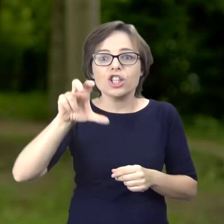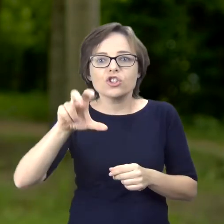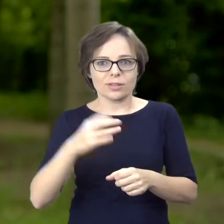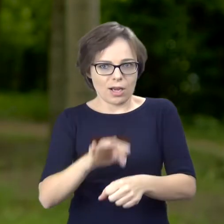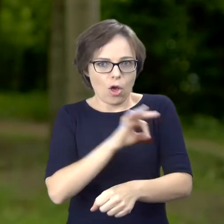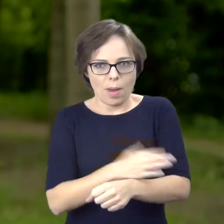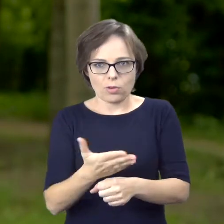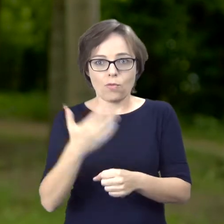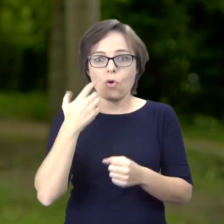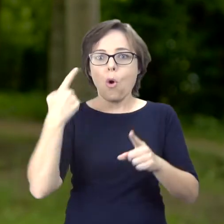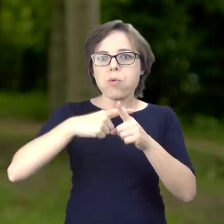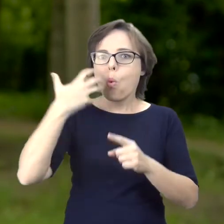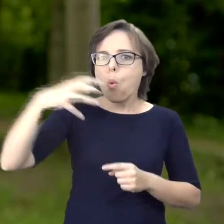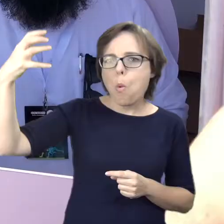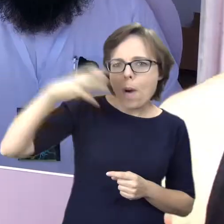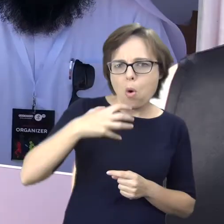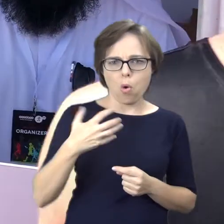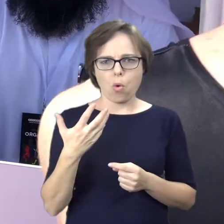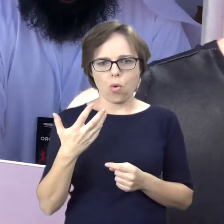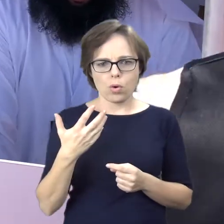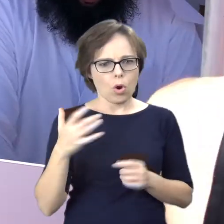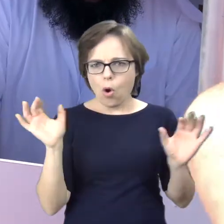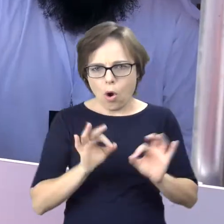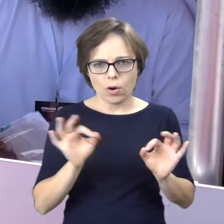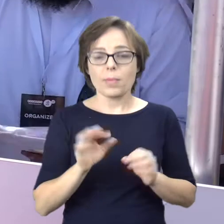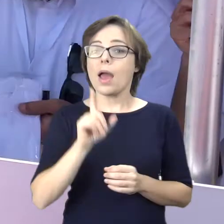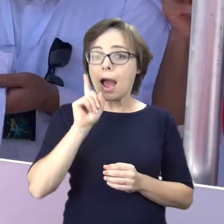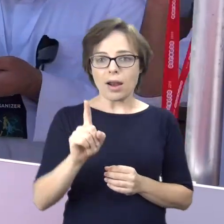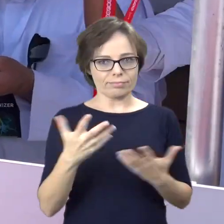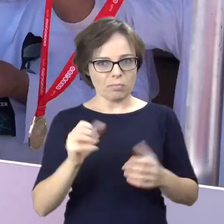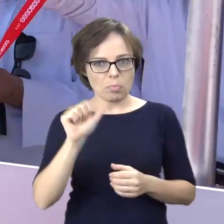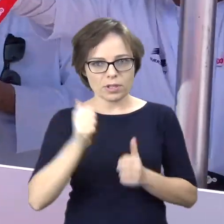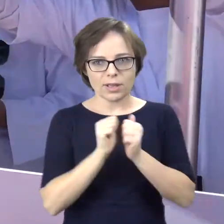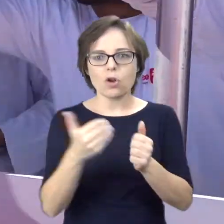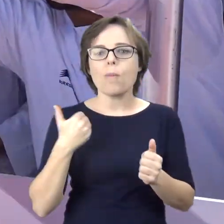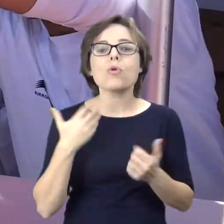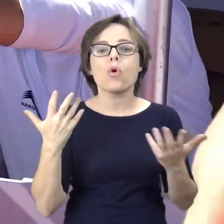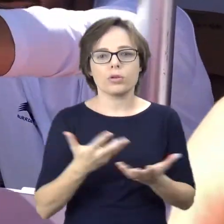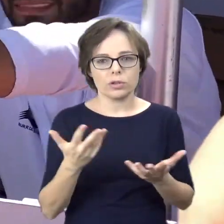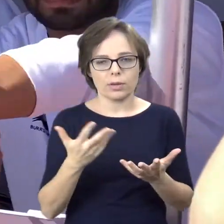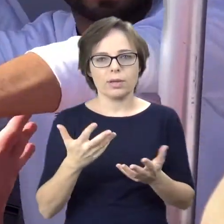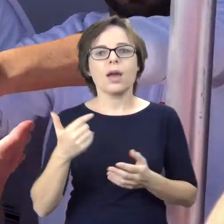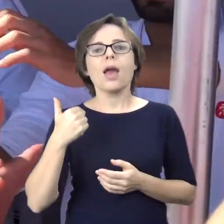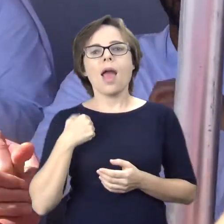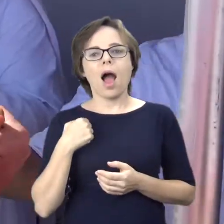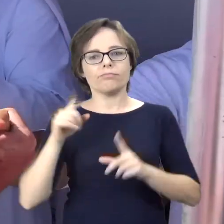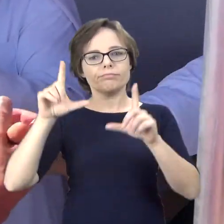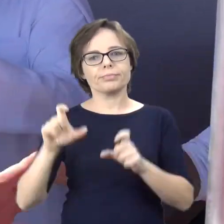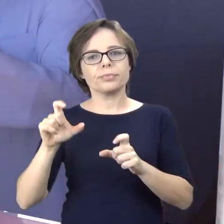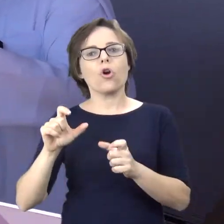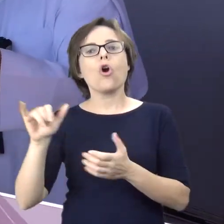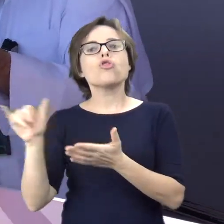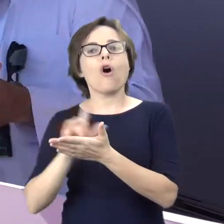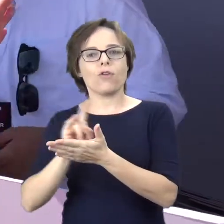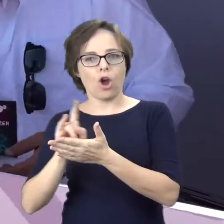w ogóle masakra. No i pierwsze w ogóle takie wyzwanie zaczęło się od mega hardkoru, bo wyleciałem z Nowego Jorku